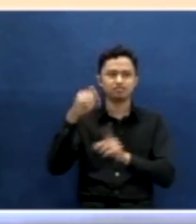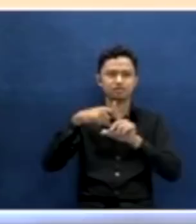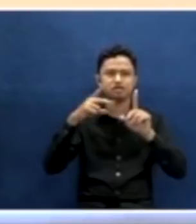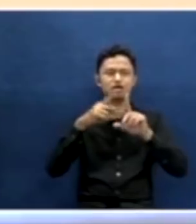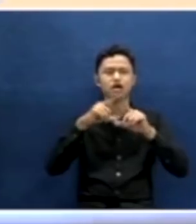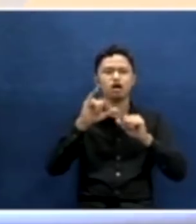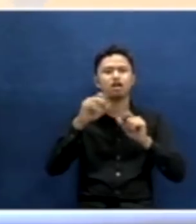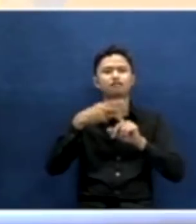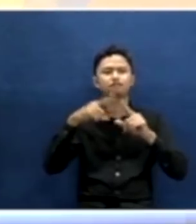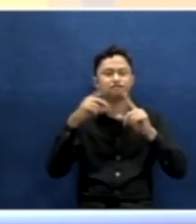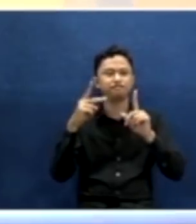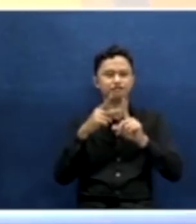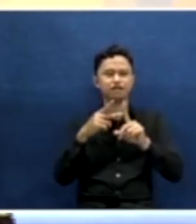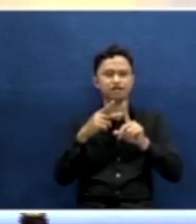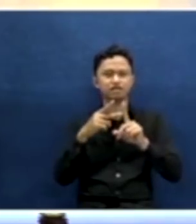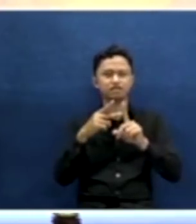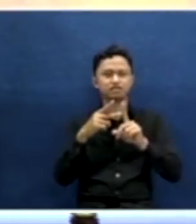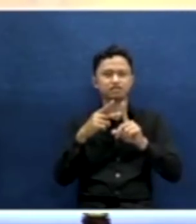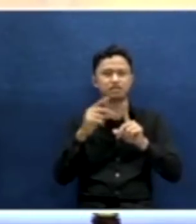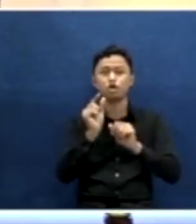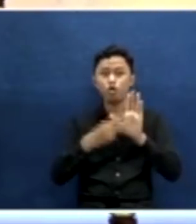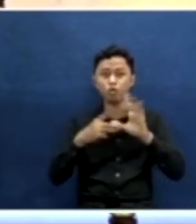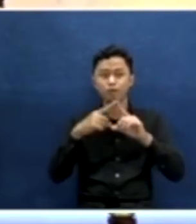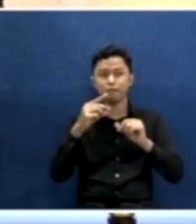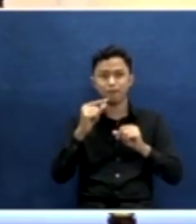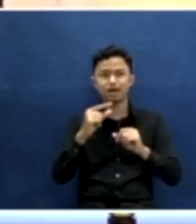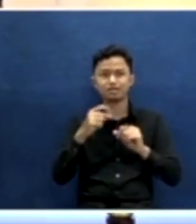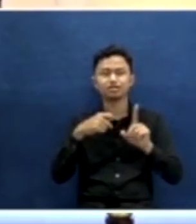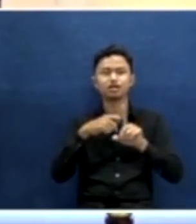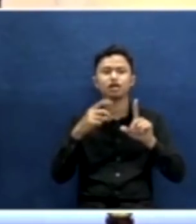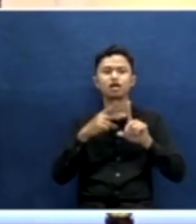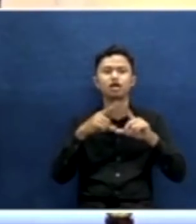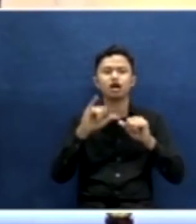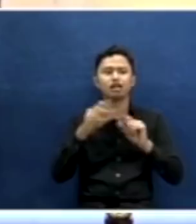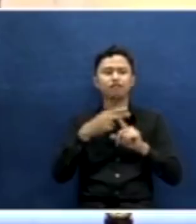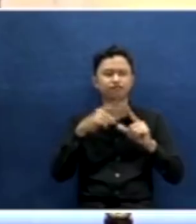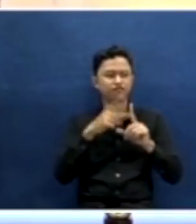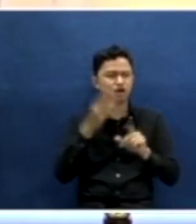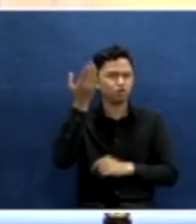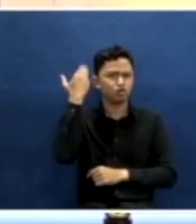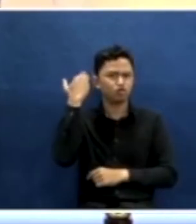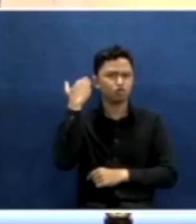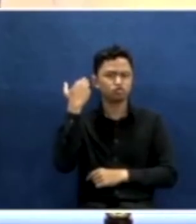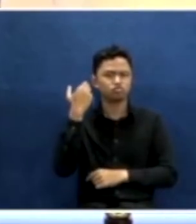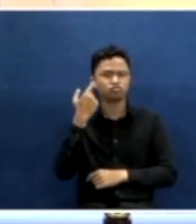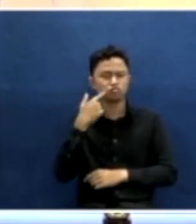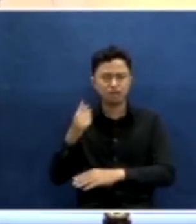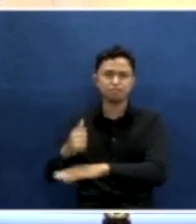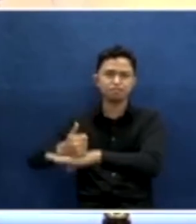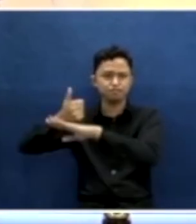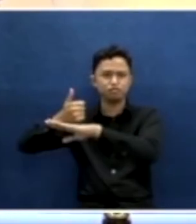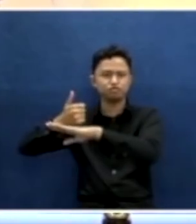Solid taat ketika dia jadi khalifah bukan hanya tidak ada lagi yang menerima zakat ketika Umar bin Abdul Aziz menjadi khalifah